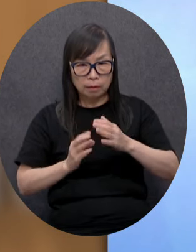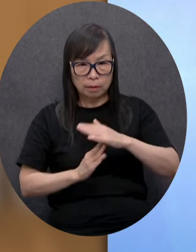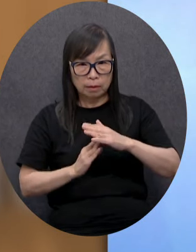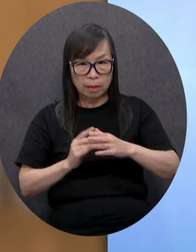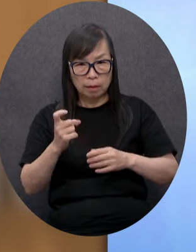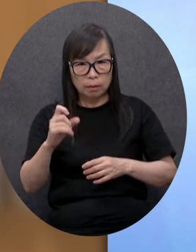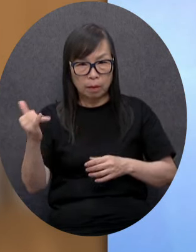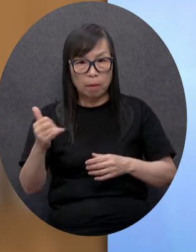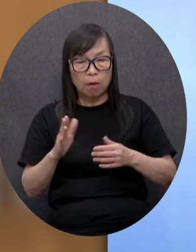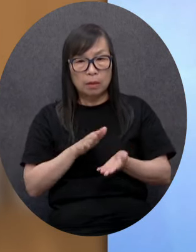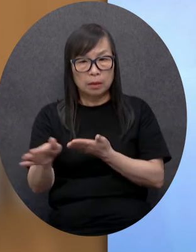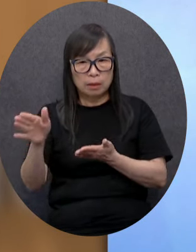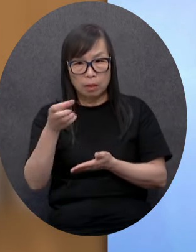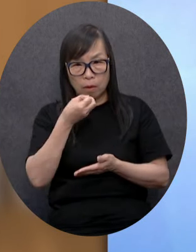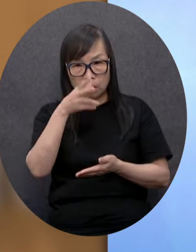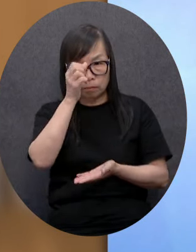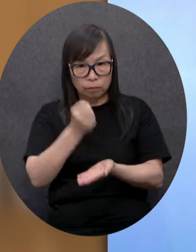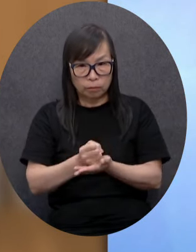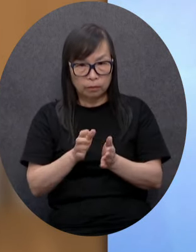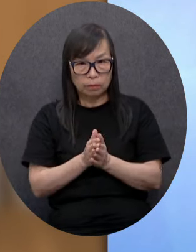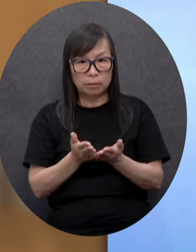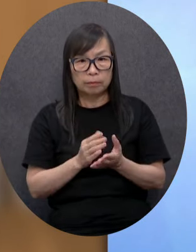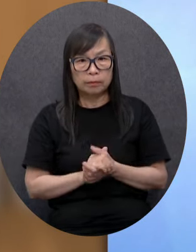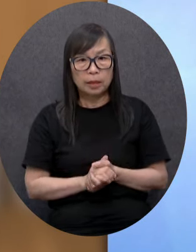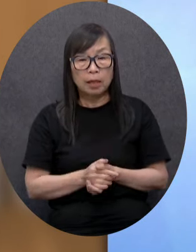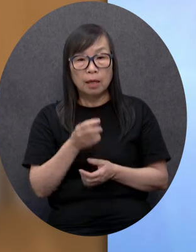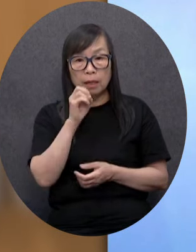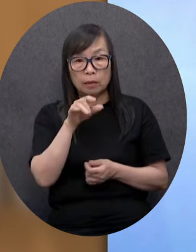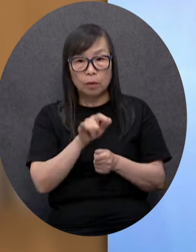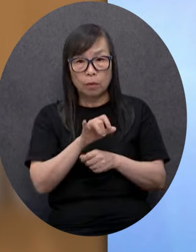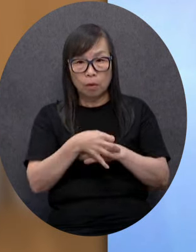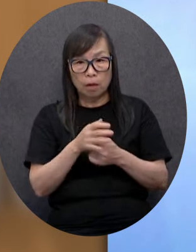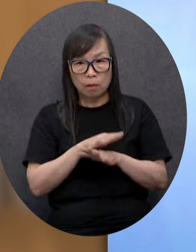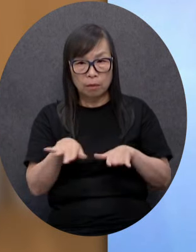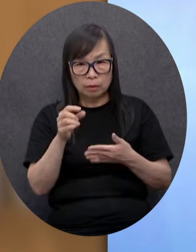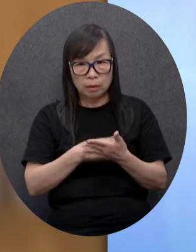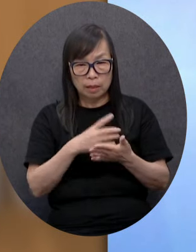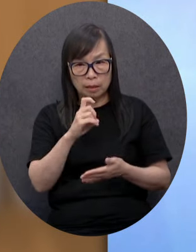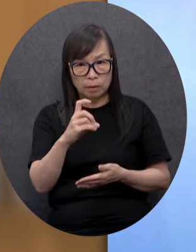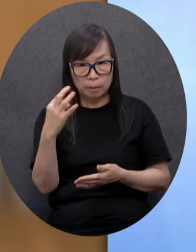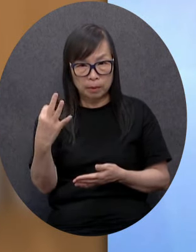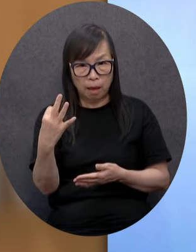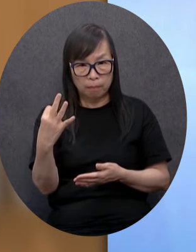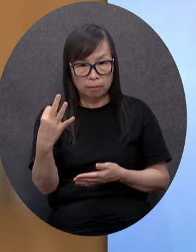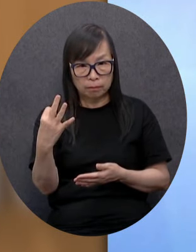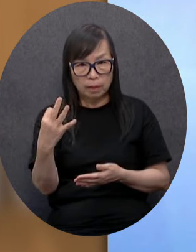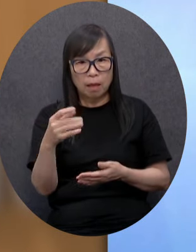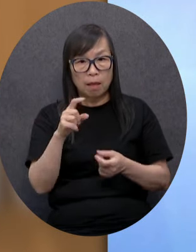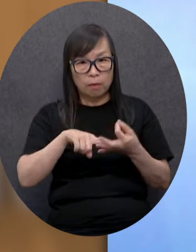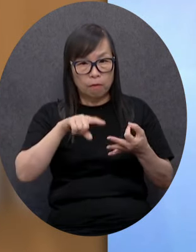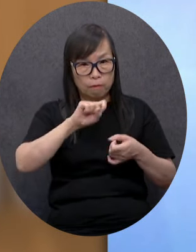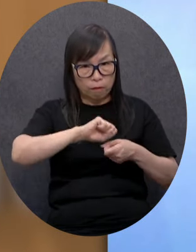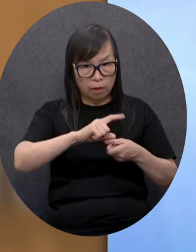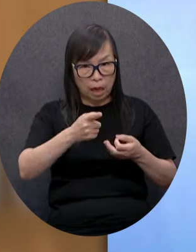第96条撤销特区护照等。另外，根据维护国家安全条例第93条，对霍家